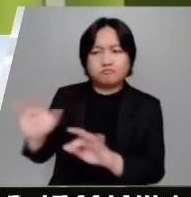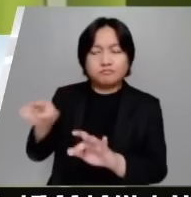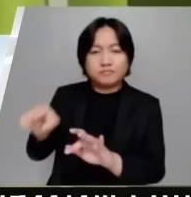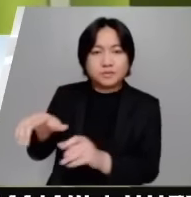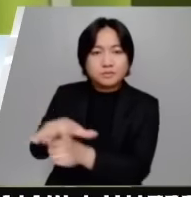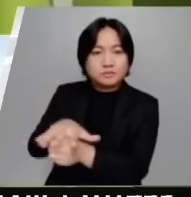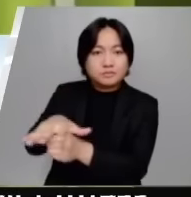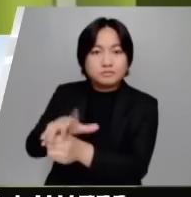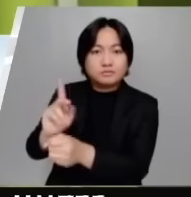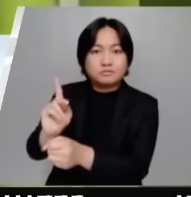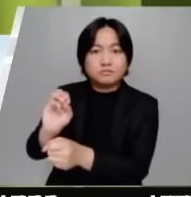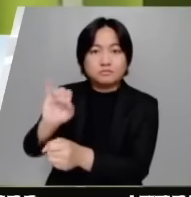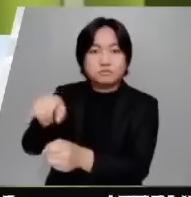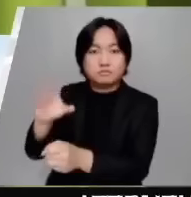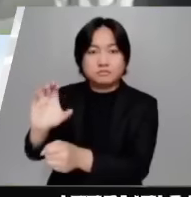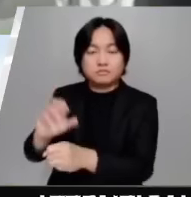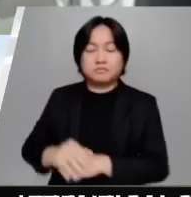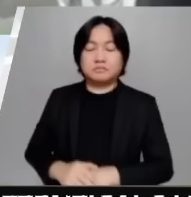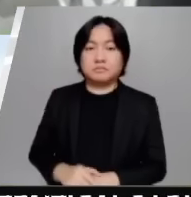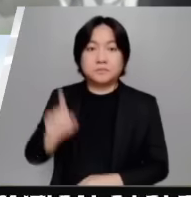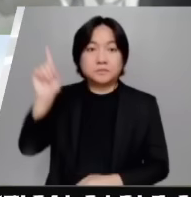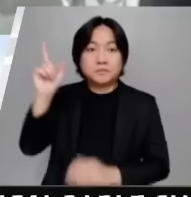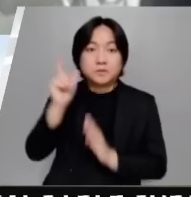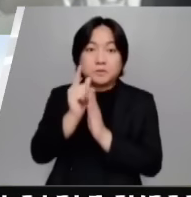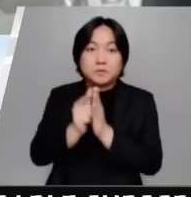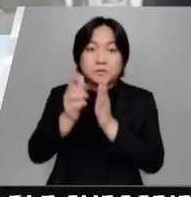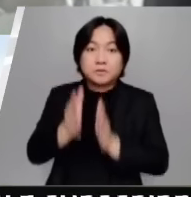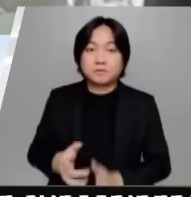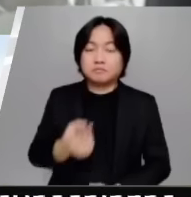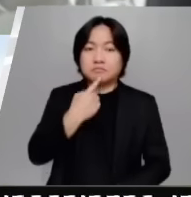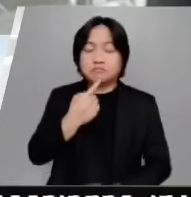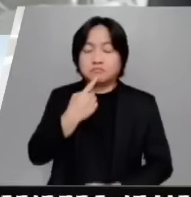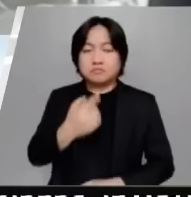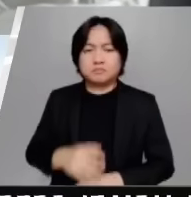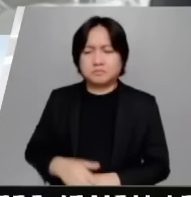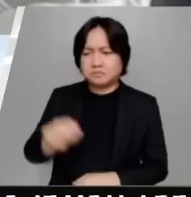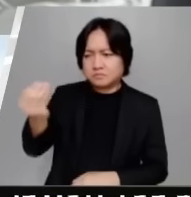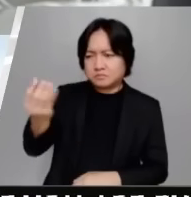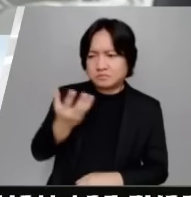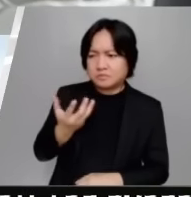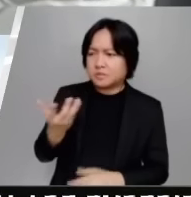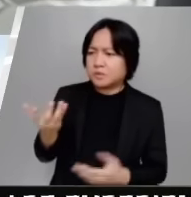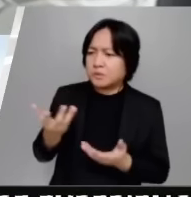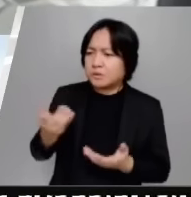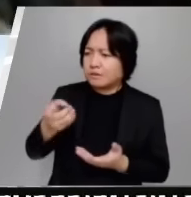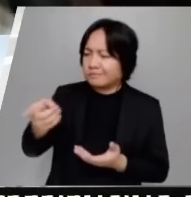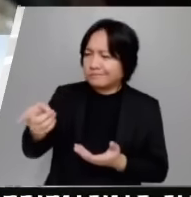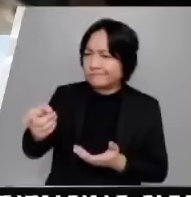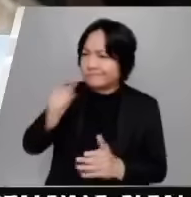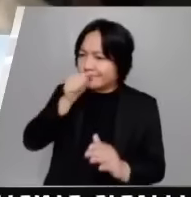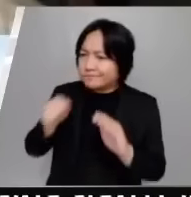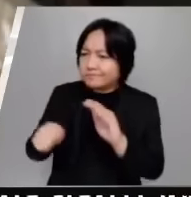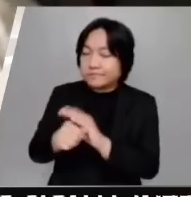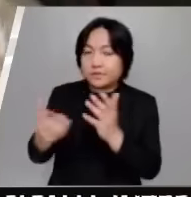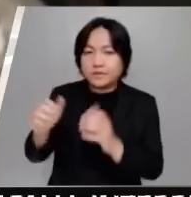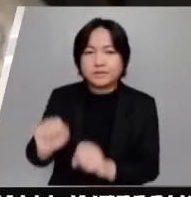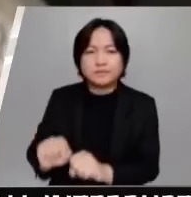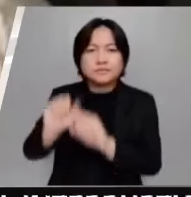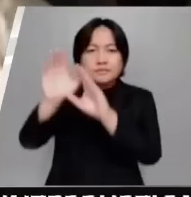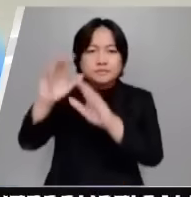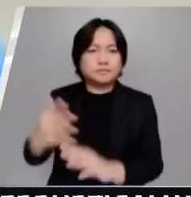nalaman kung saan nagtago si Kiboy He told me na sa bundok ng Davao City I was not able